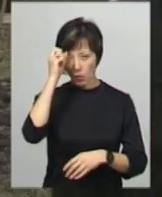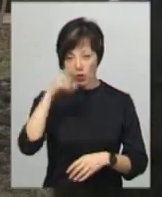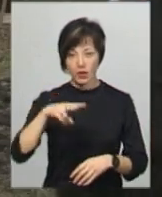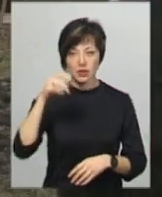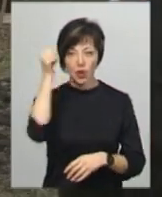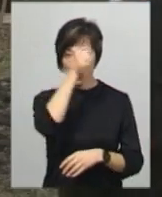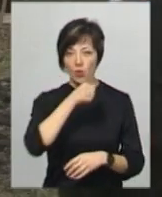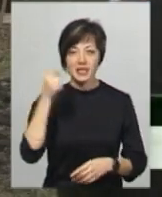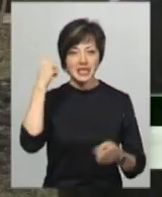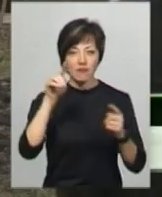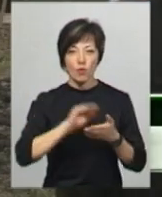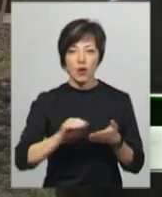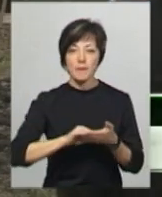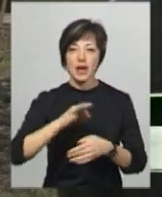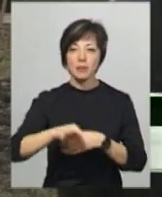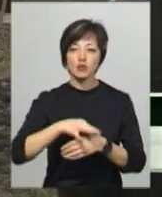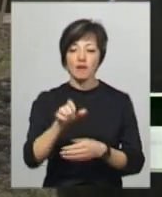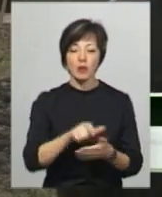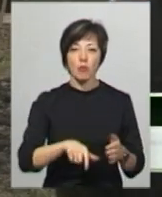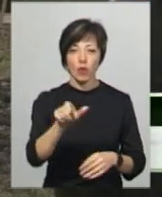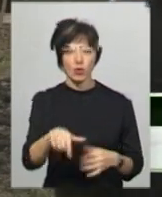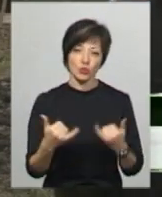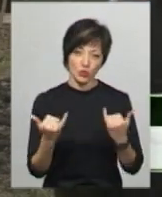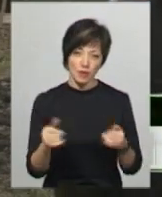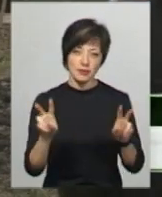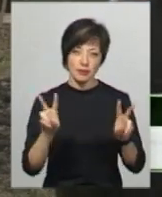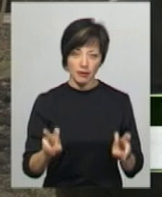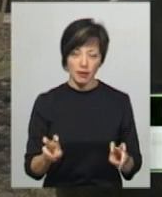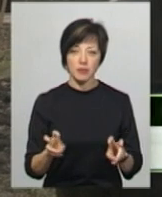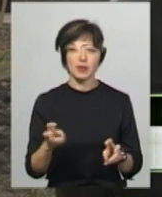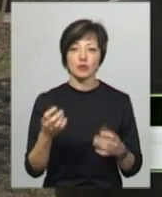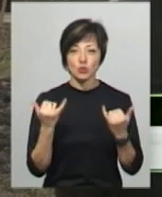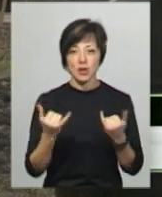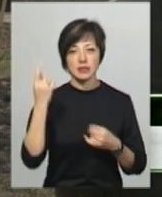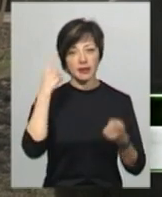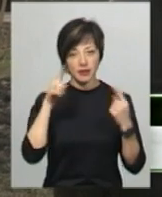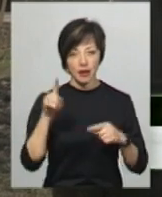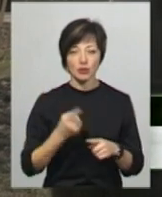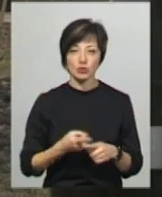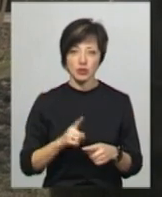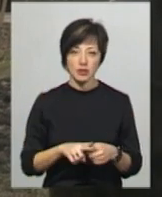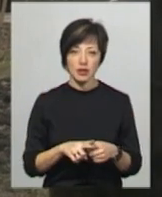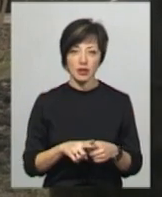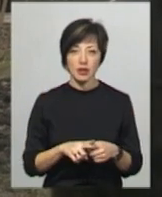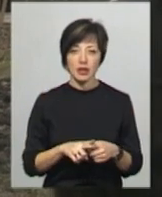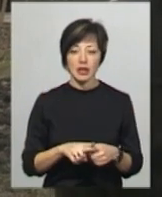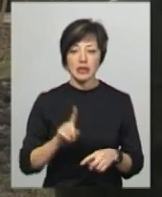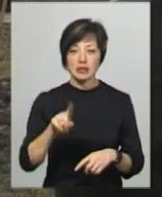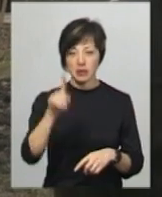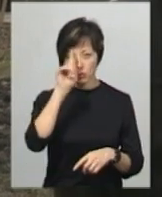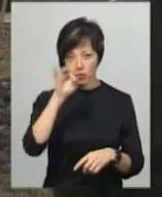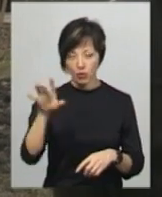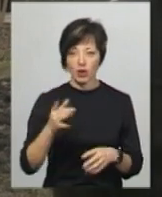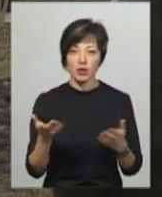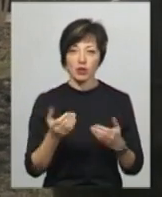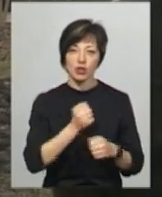поетів. Виявляється, на сьогоднішній день це сучасна тема, сучасна ідея, і що це ті пророки,